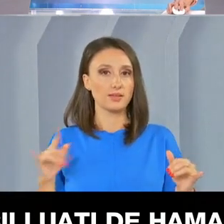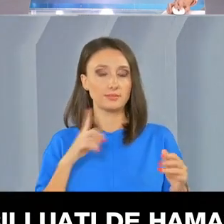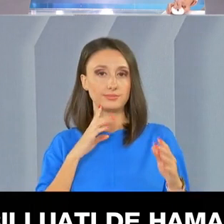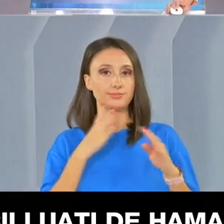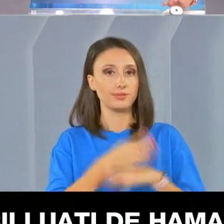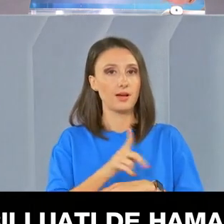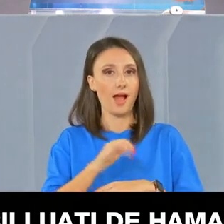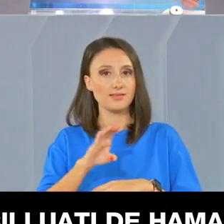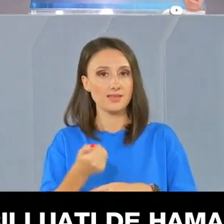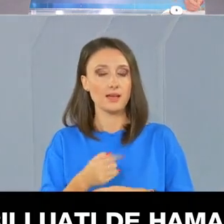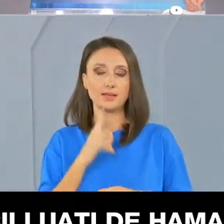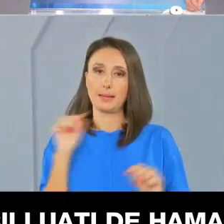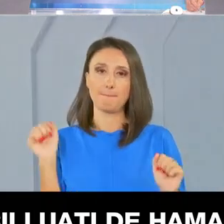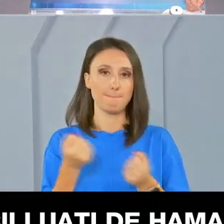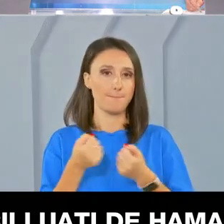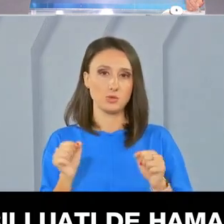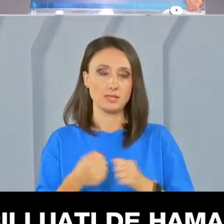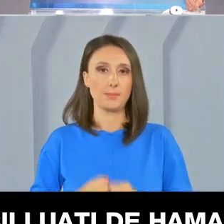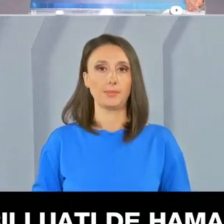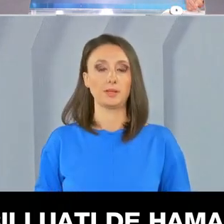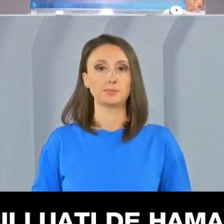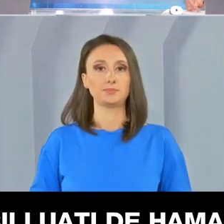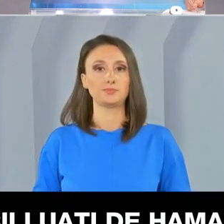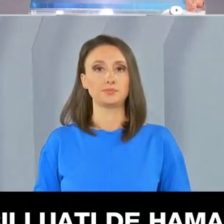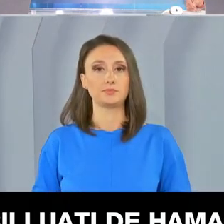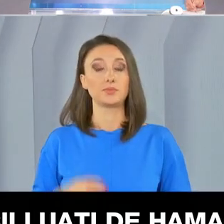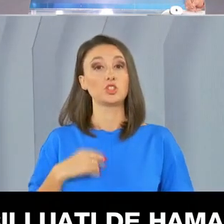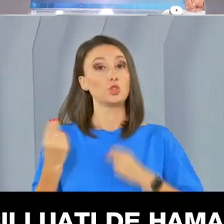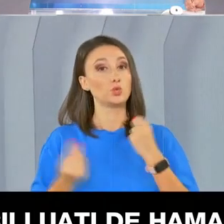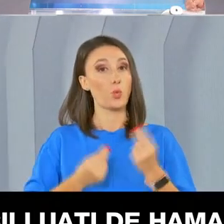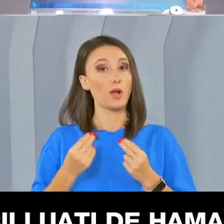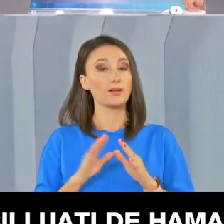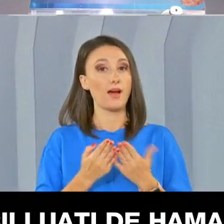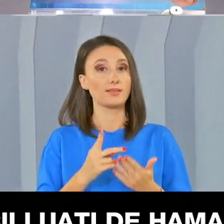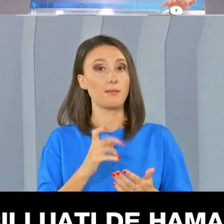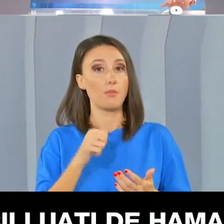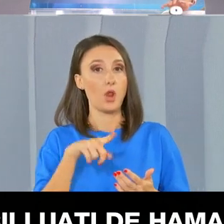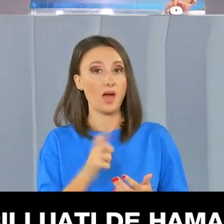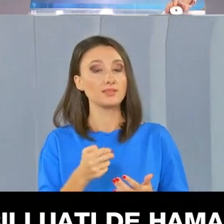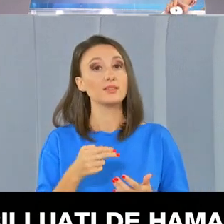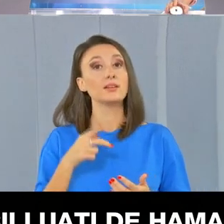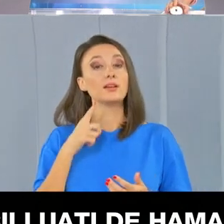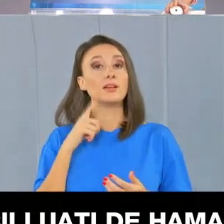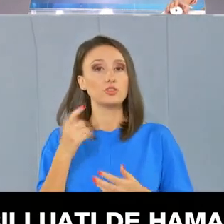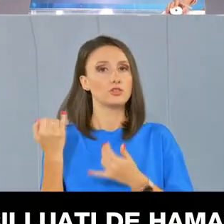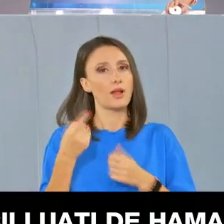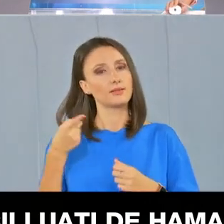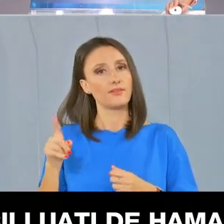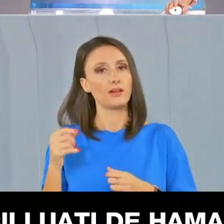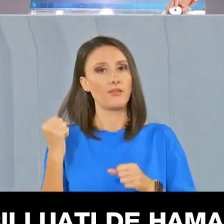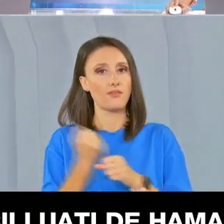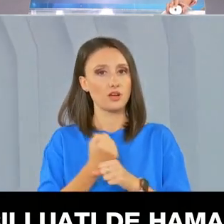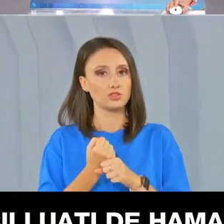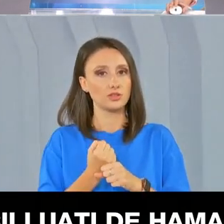Gaza, ceea ce este aproape imposibil. Și joacă cartea Hezbollahului. Pe de altă parte vine secretarul de